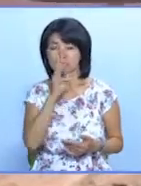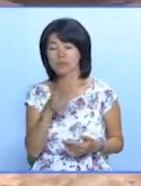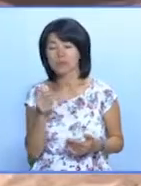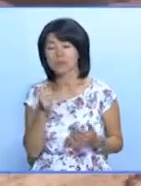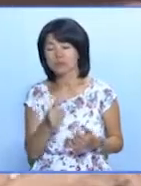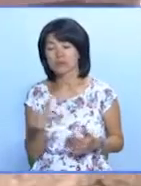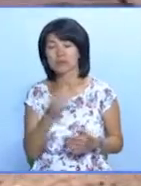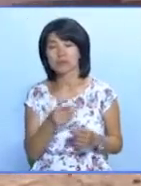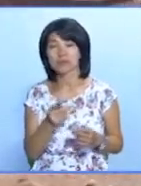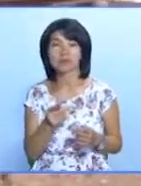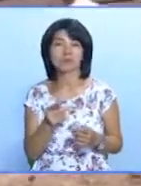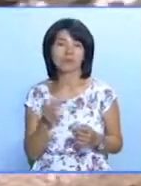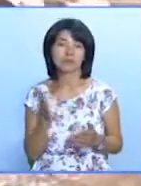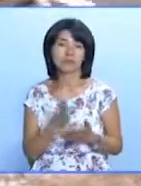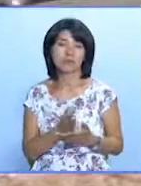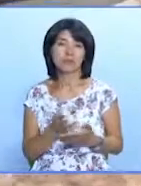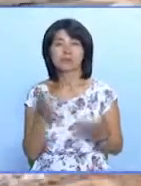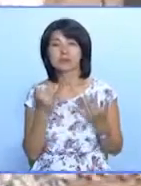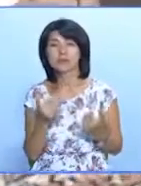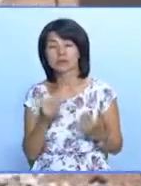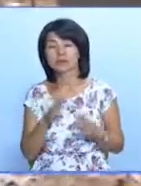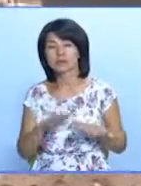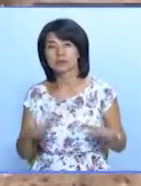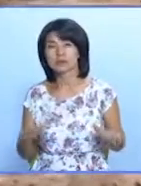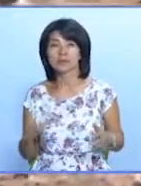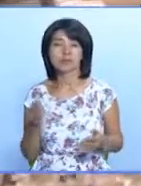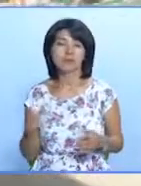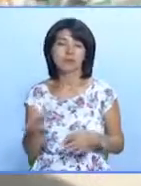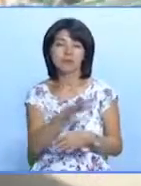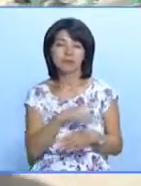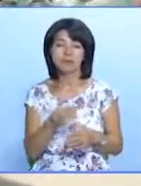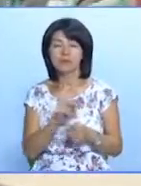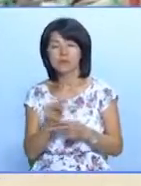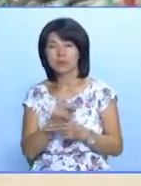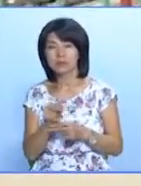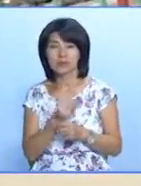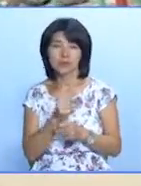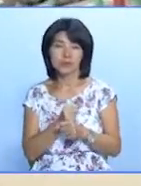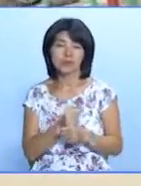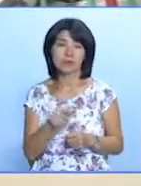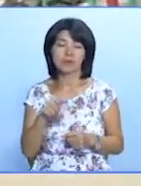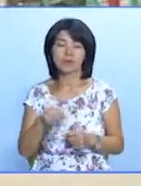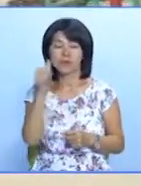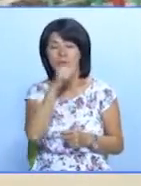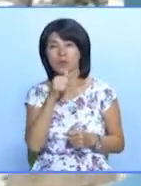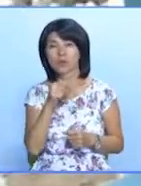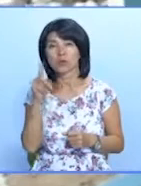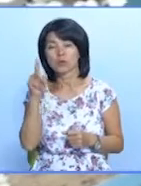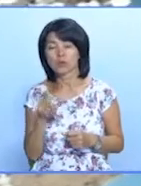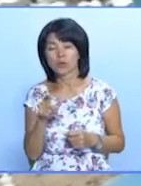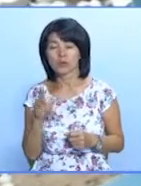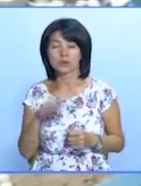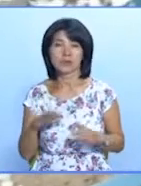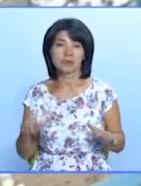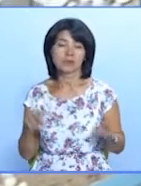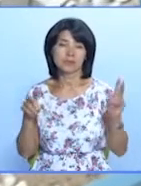Сондай-ақ жұмыспен қамту жол картасы бағдарламасы аясында балалар ойын алаңдарын орнату мен жаңарту жұмыстары жасалуда. Биыл 100 балаға арналған ойын алаңы